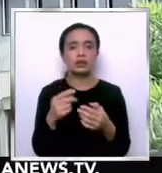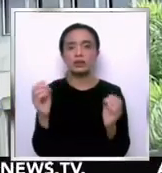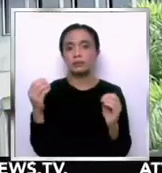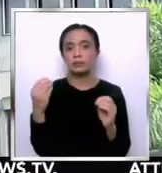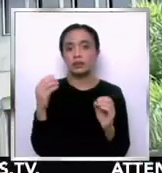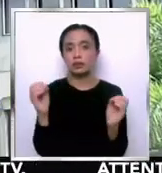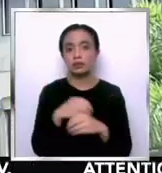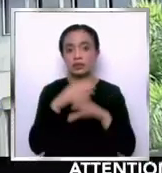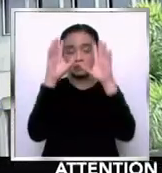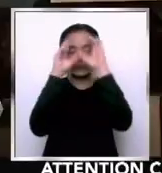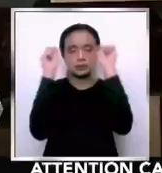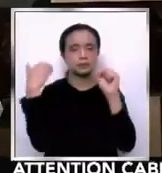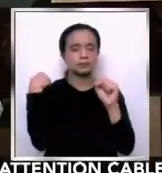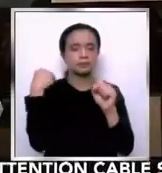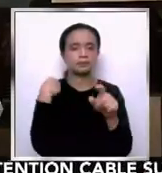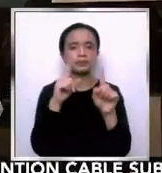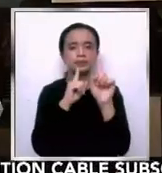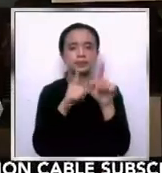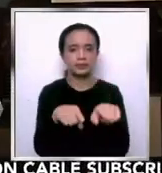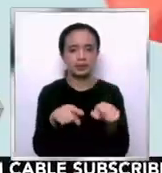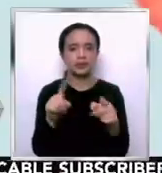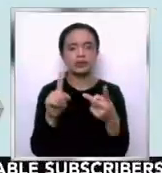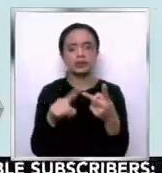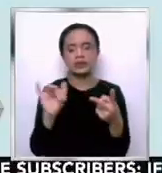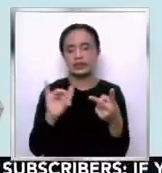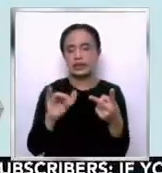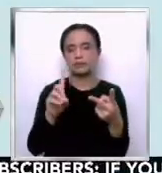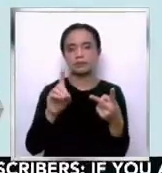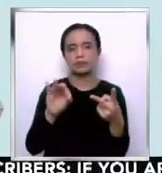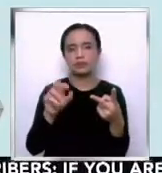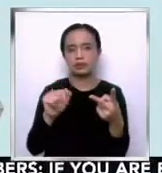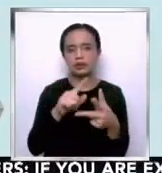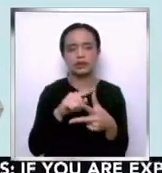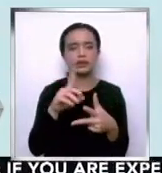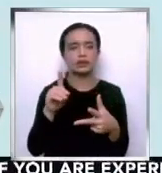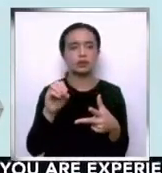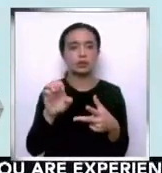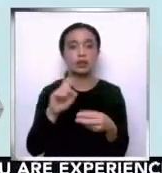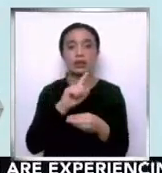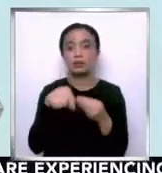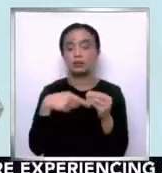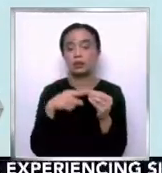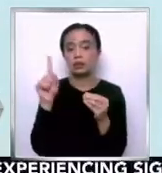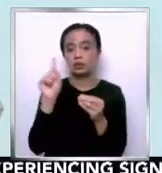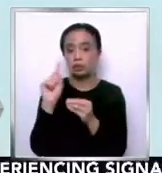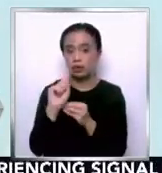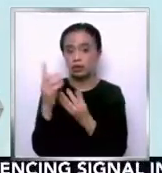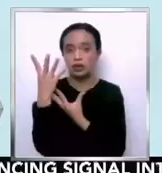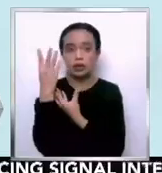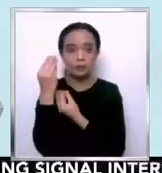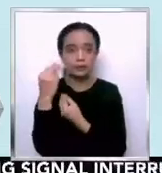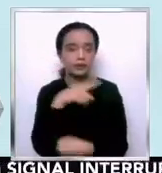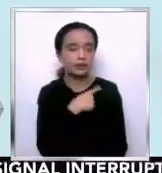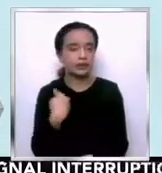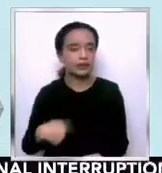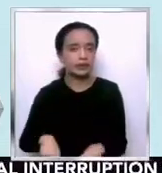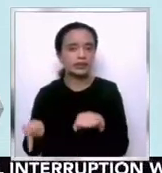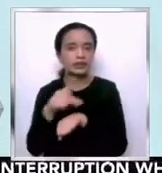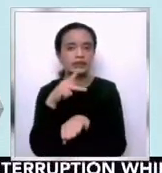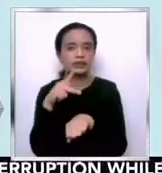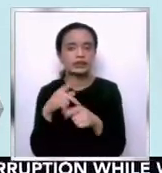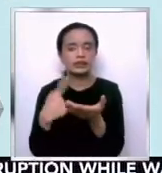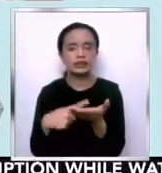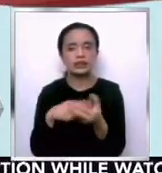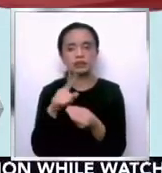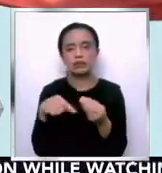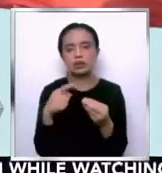Malacanang, Department of Foreign Affairs at Department of Energy kaugnay sa estado ng pag-uusap ng China at Pilipinas sa oil at gas exploration